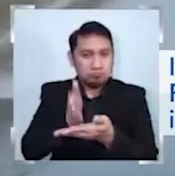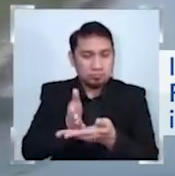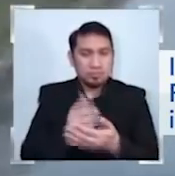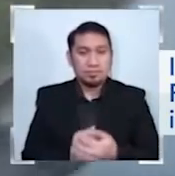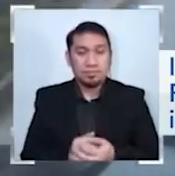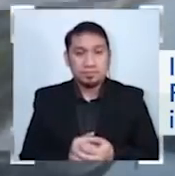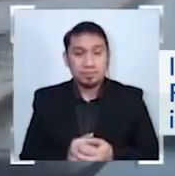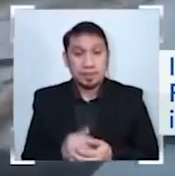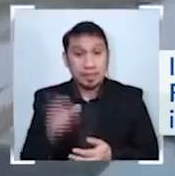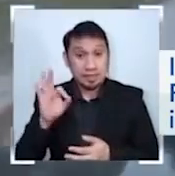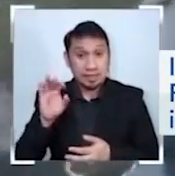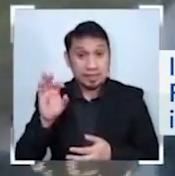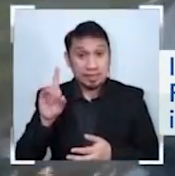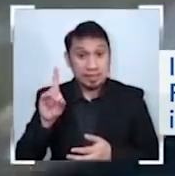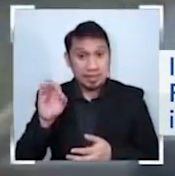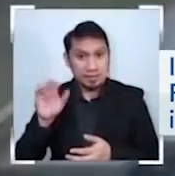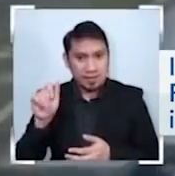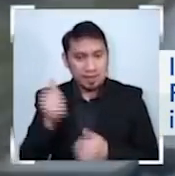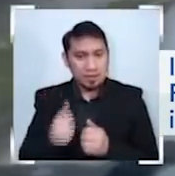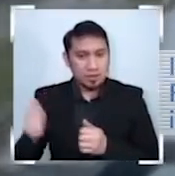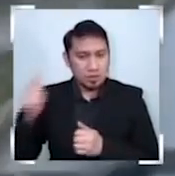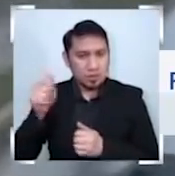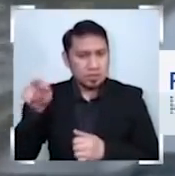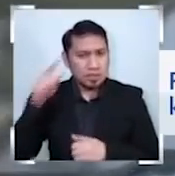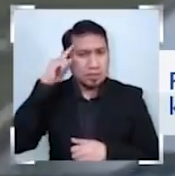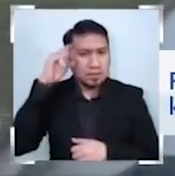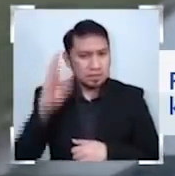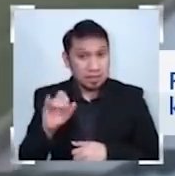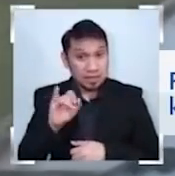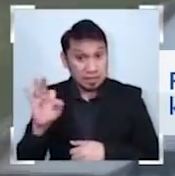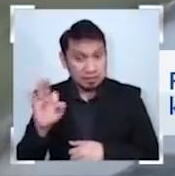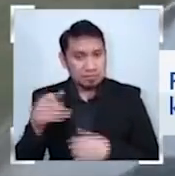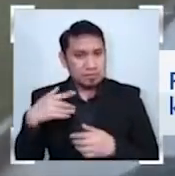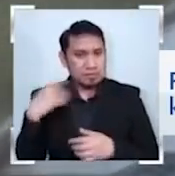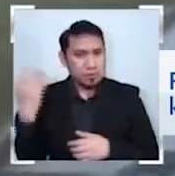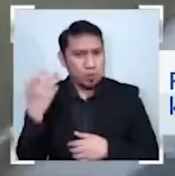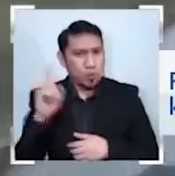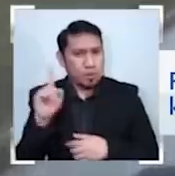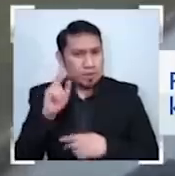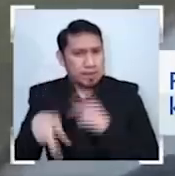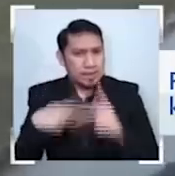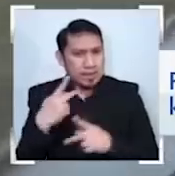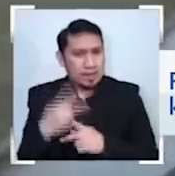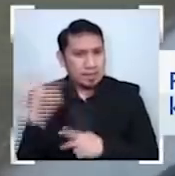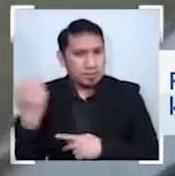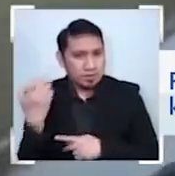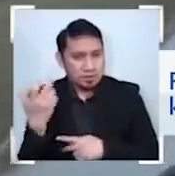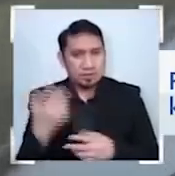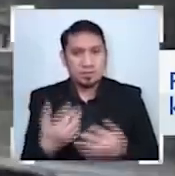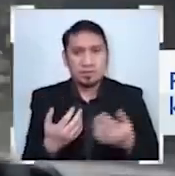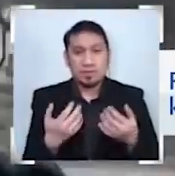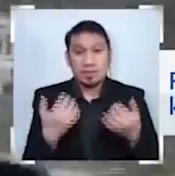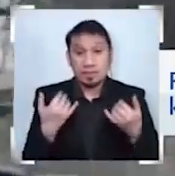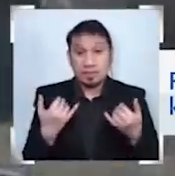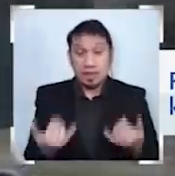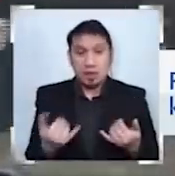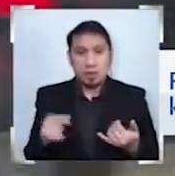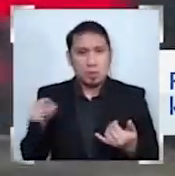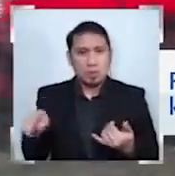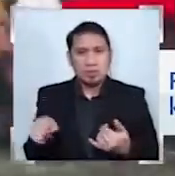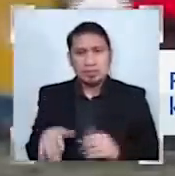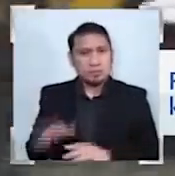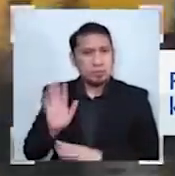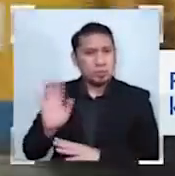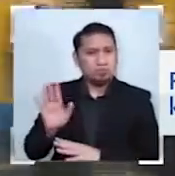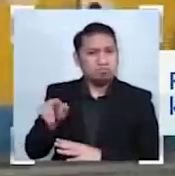ang magpapasya kung itataas ang alert level. Kinondena ng Pangulo ng Ukraine ang anyay invasion o pananakop ng Russia. Nag-anunsyo